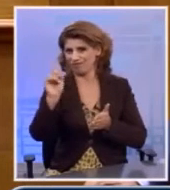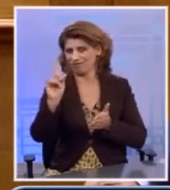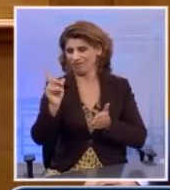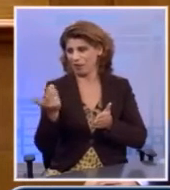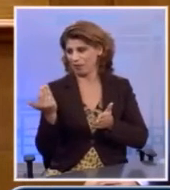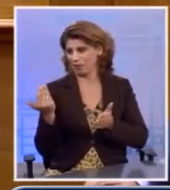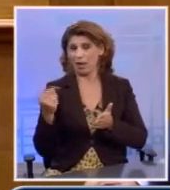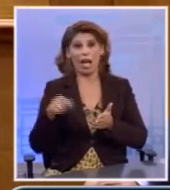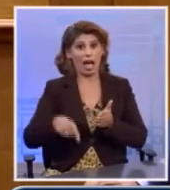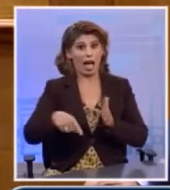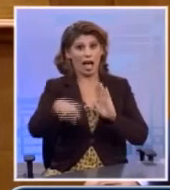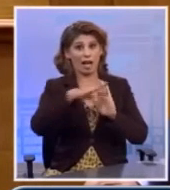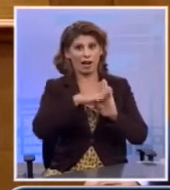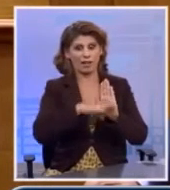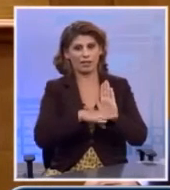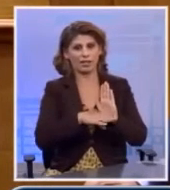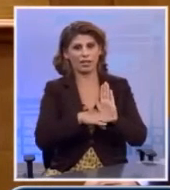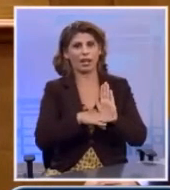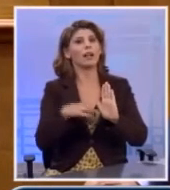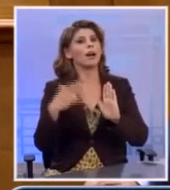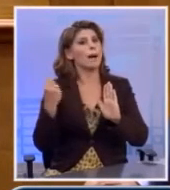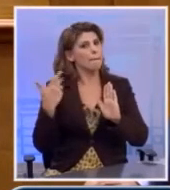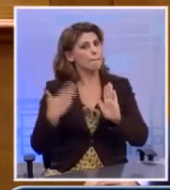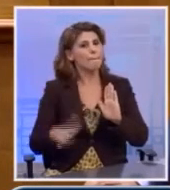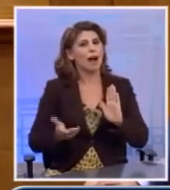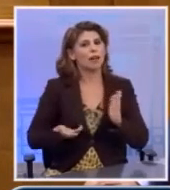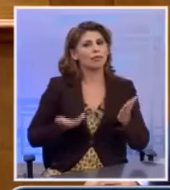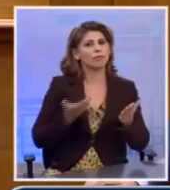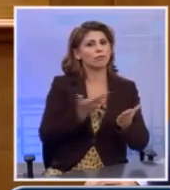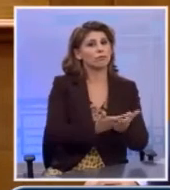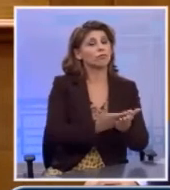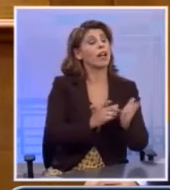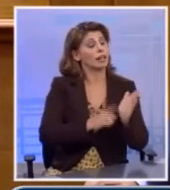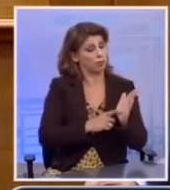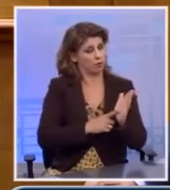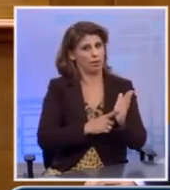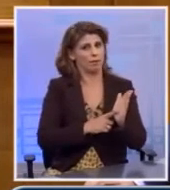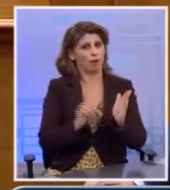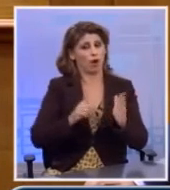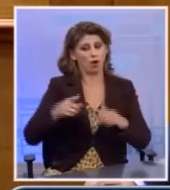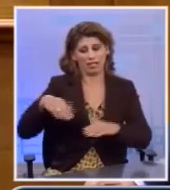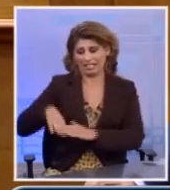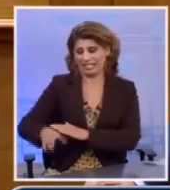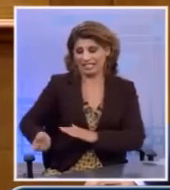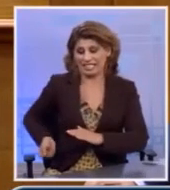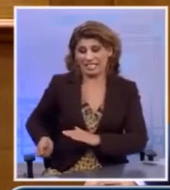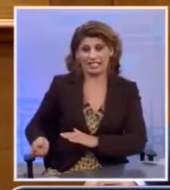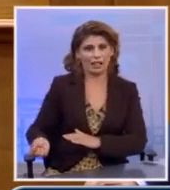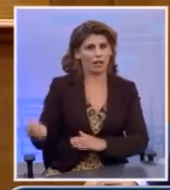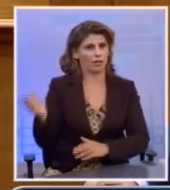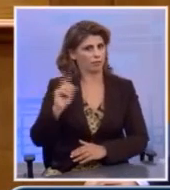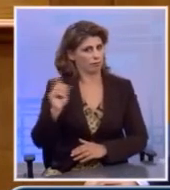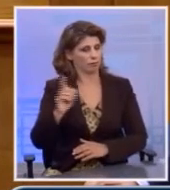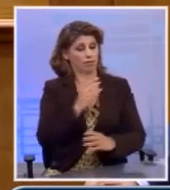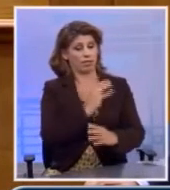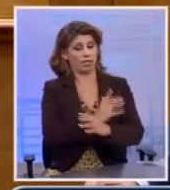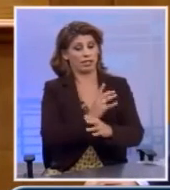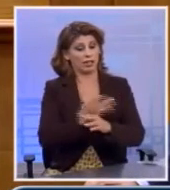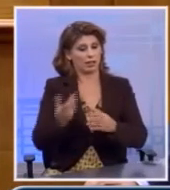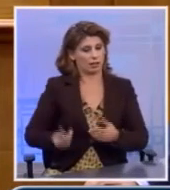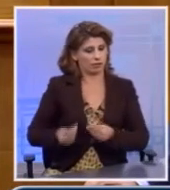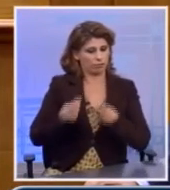η λίστα αυτή έχει ήδη παραδοθεί εκεί που πρέπει, όχι στα συρτάρια μας, αλλά στις αγγελικές